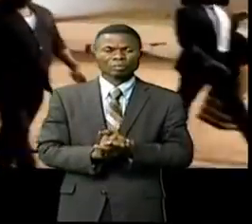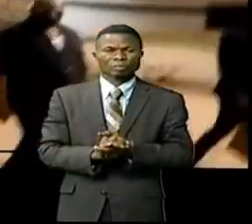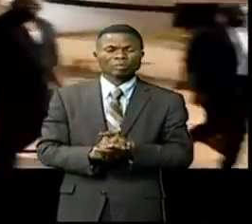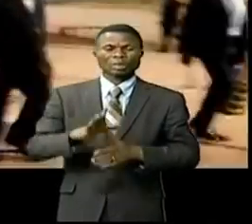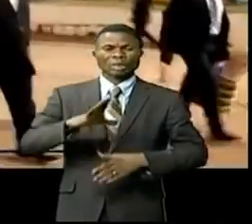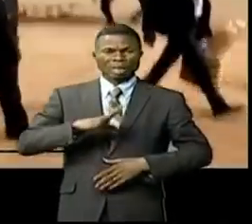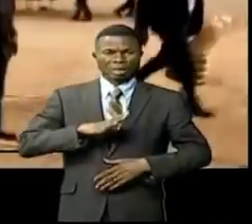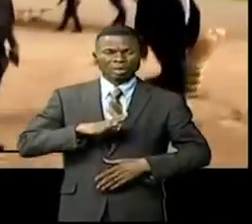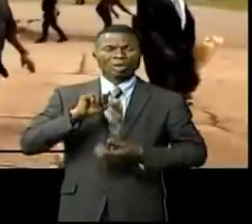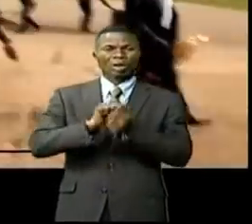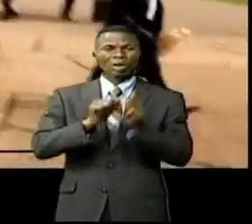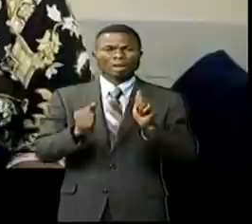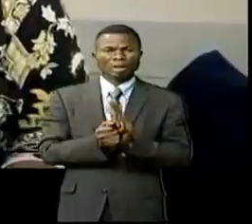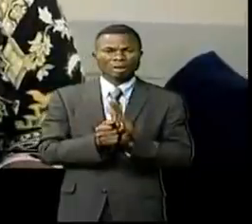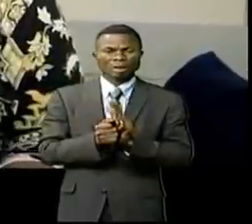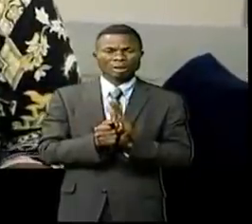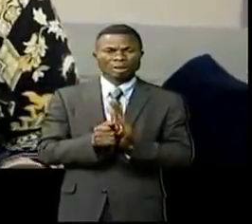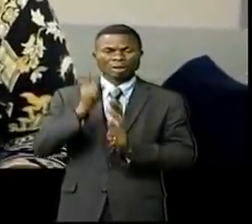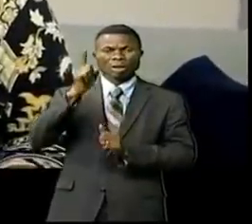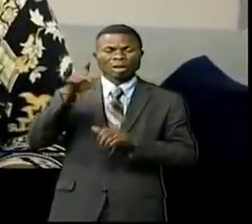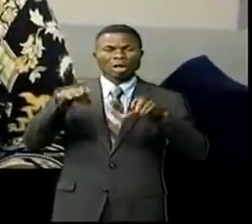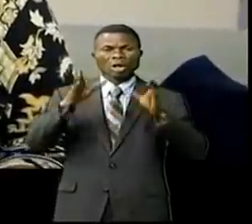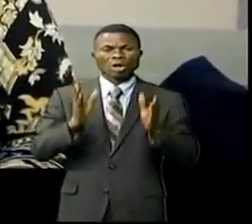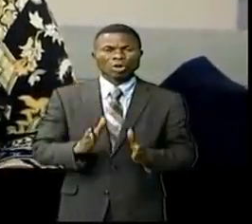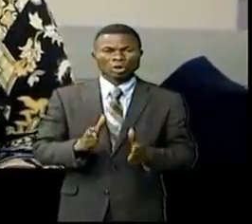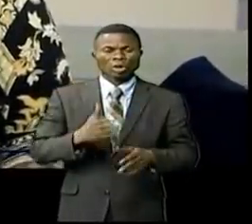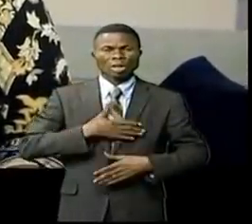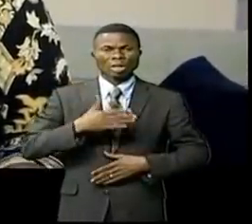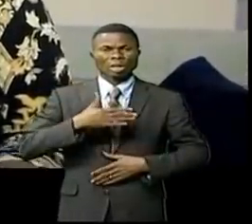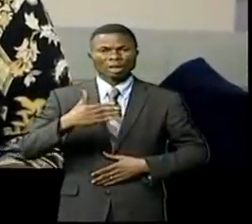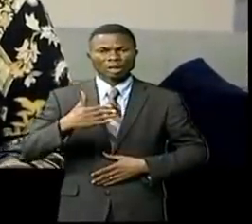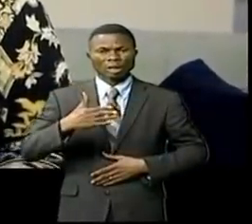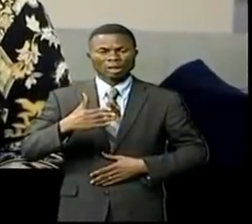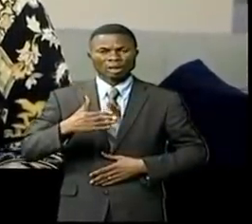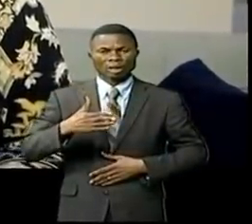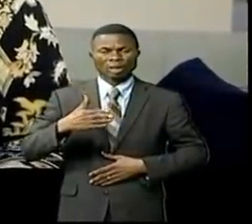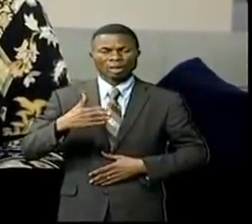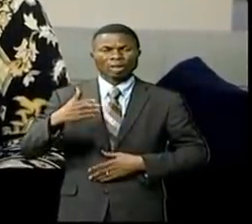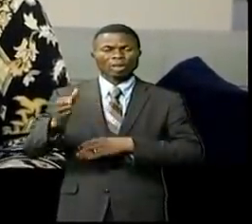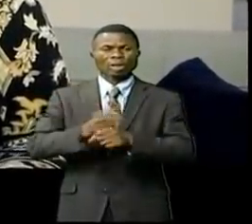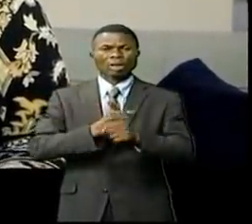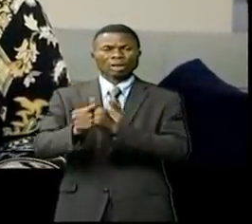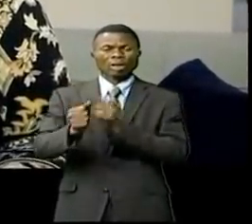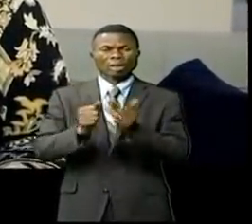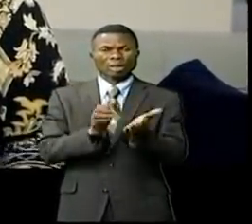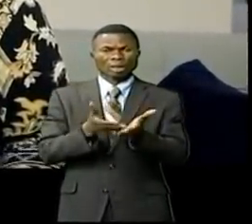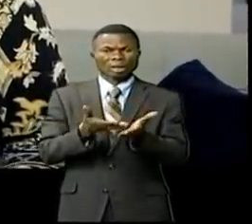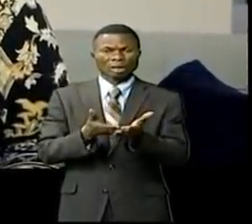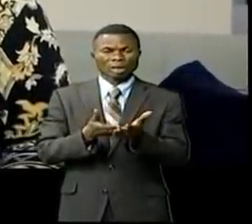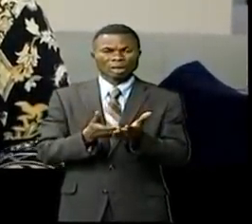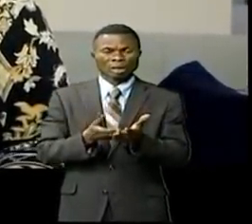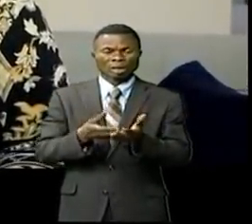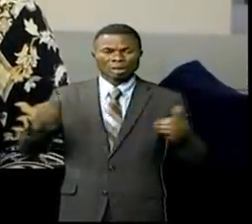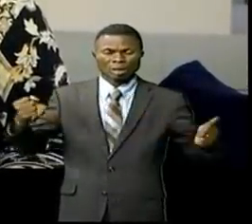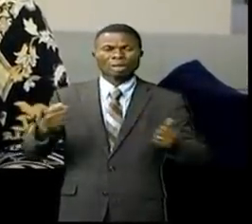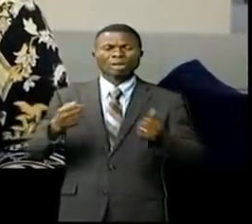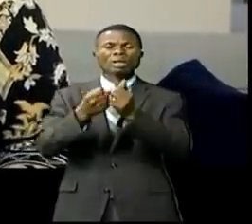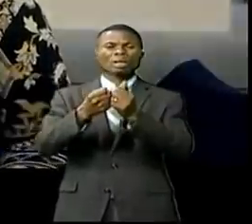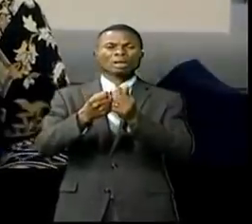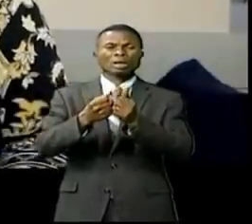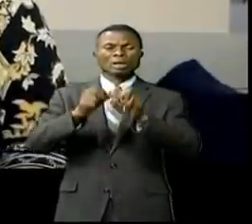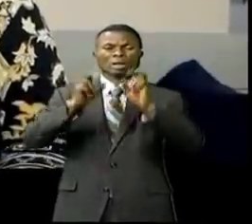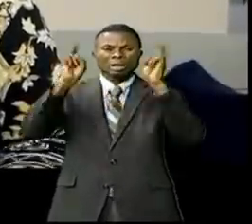choqués par la situation d'un compatriote qui serait enterré dans les installations de ses communes après avoir connu un accident dont la